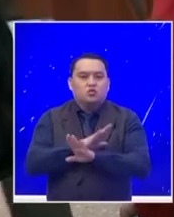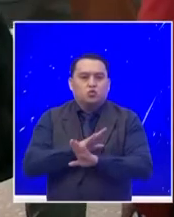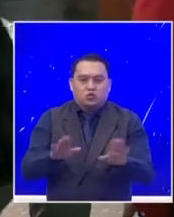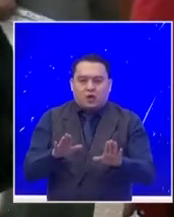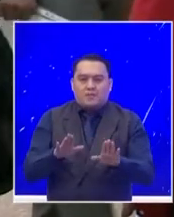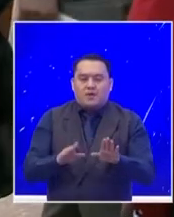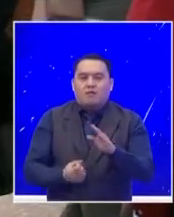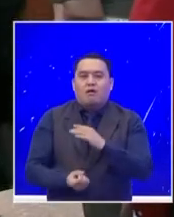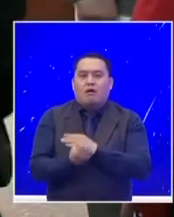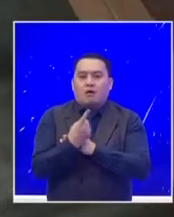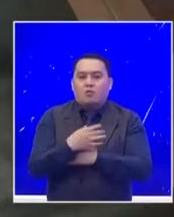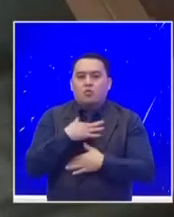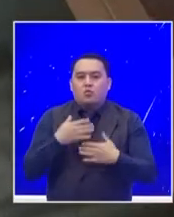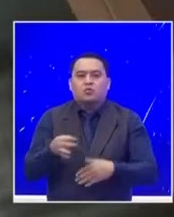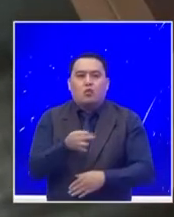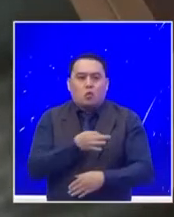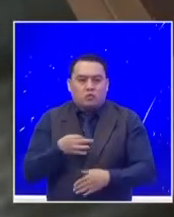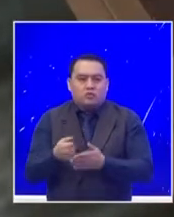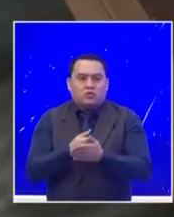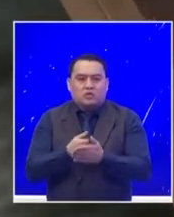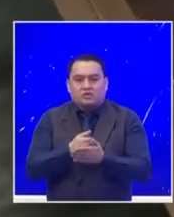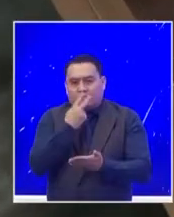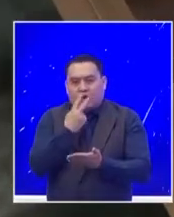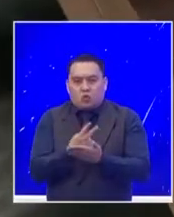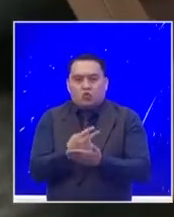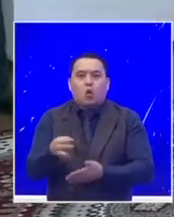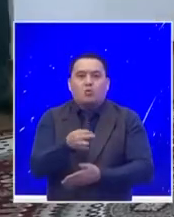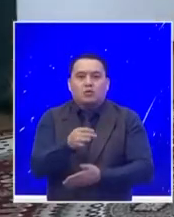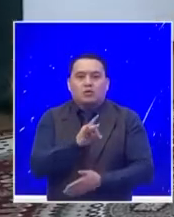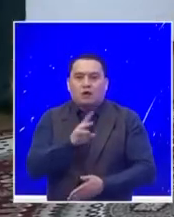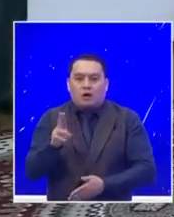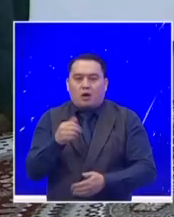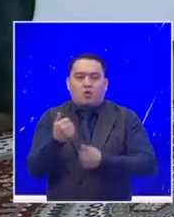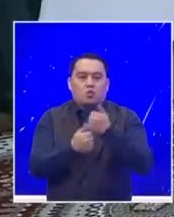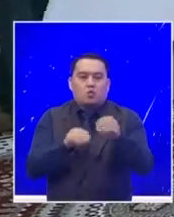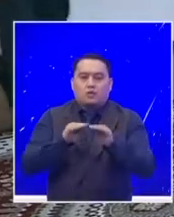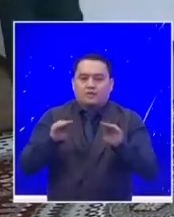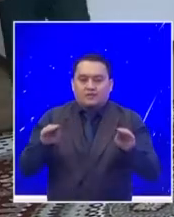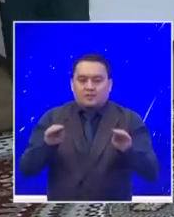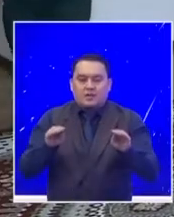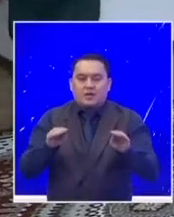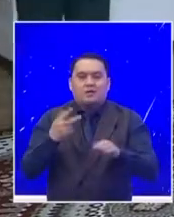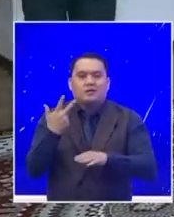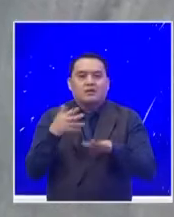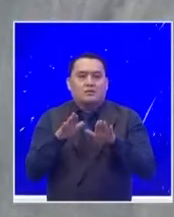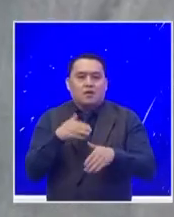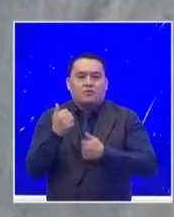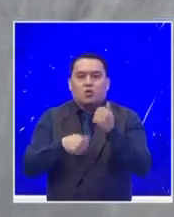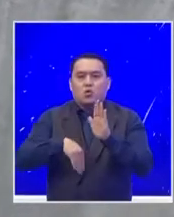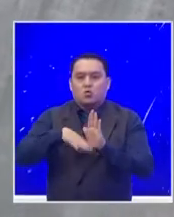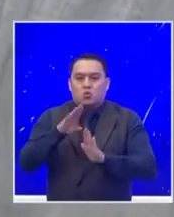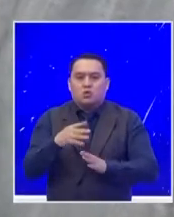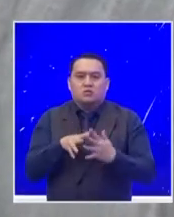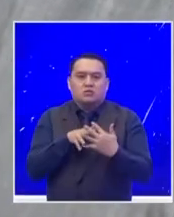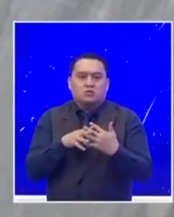очаг образования – один из немногих в области, кто достиг высоких наград на областном и республиканском уровнях. К примеру, третье место в конкурсе «Лучшая